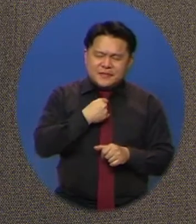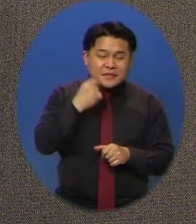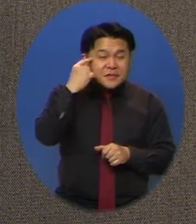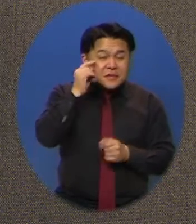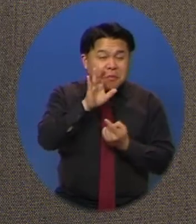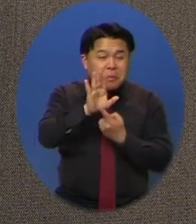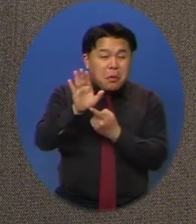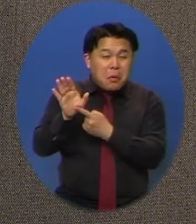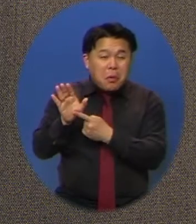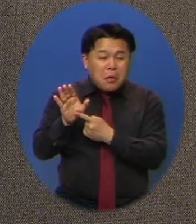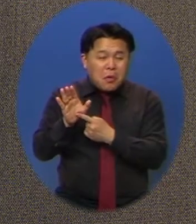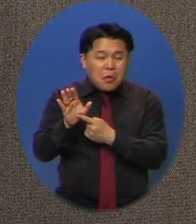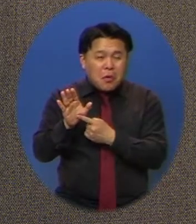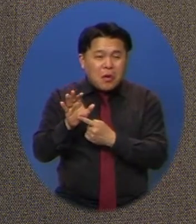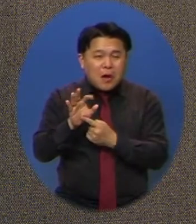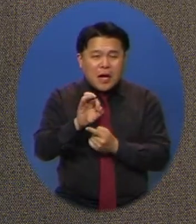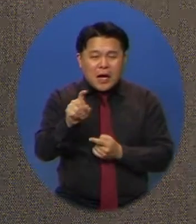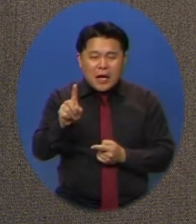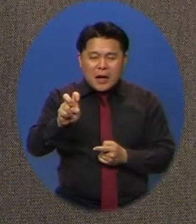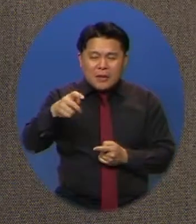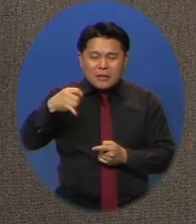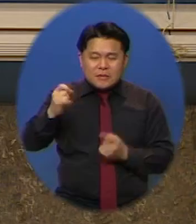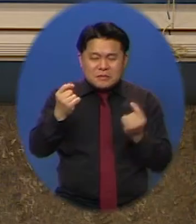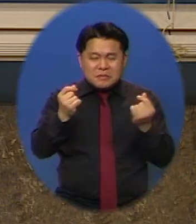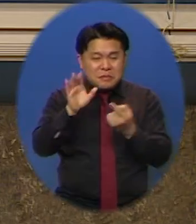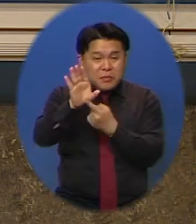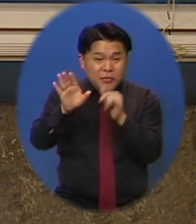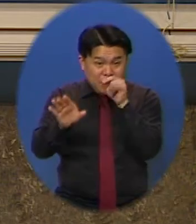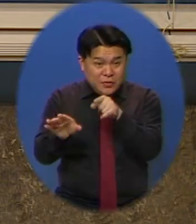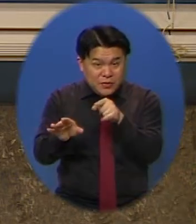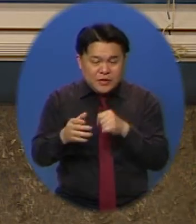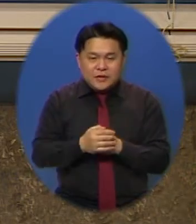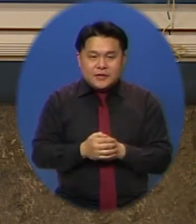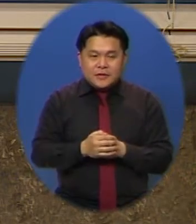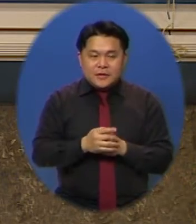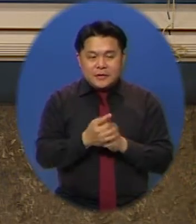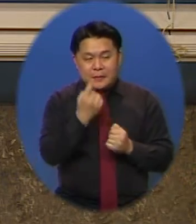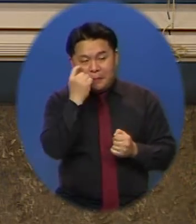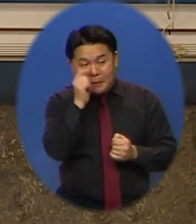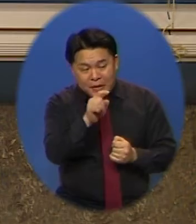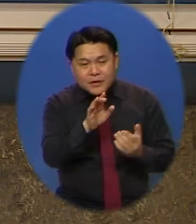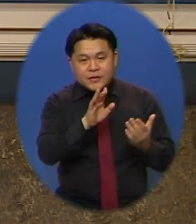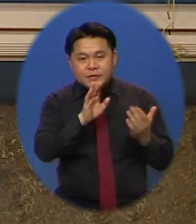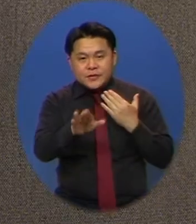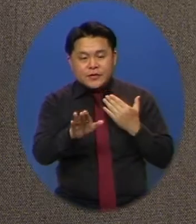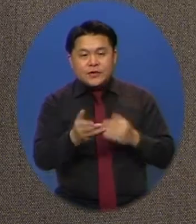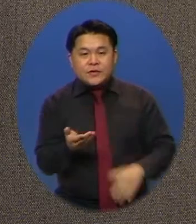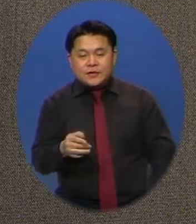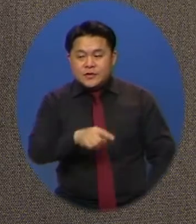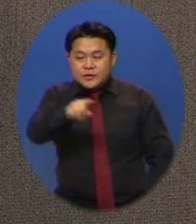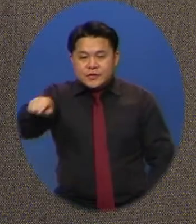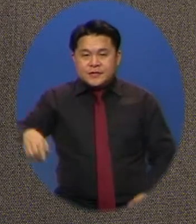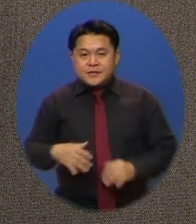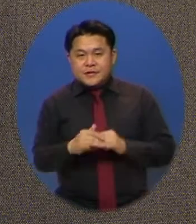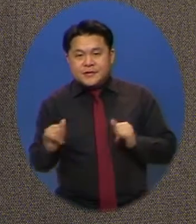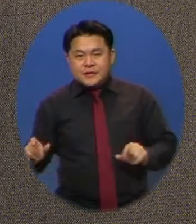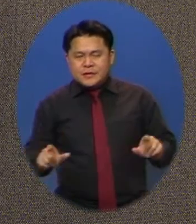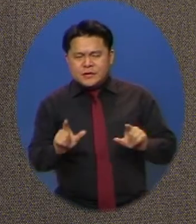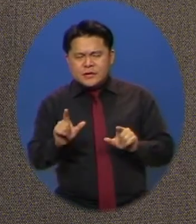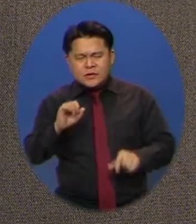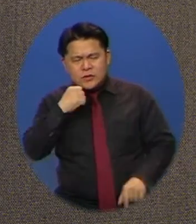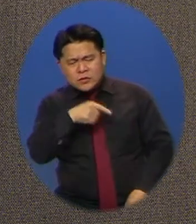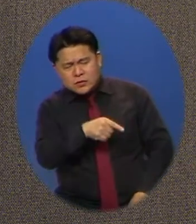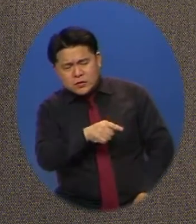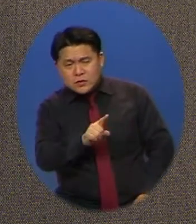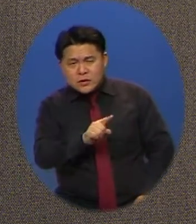자살하겠다는 자살할 것 같은 그런 징후를 보낸다는 겁니다. 그 부분을 잘 찾아내서 우리 이웃들이 생활이 어려울